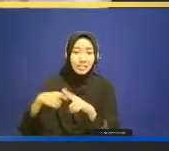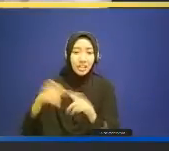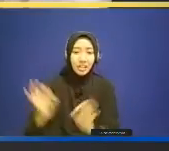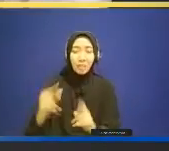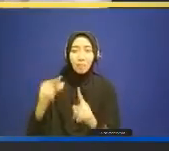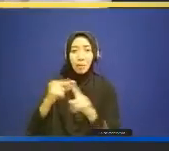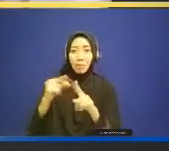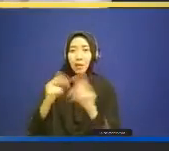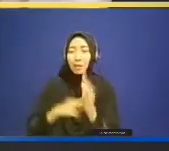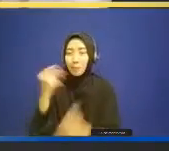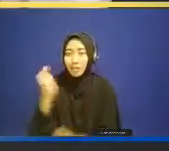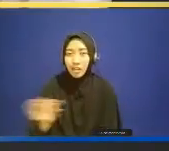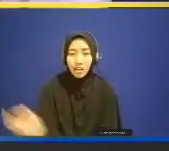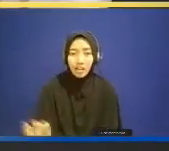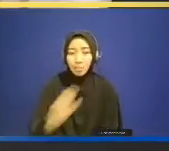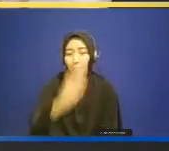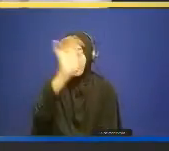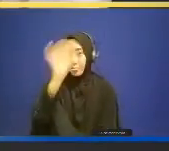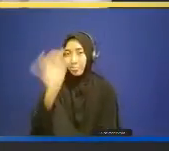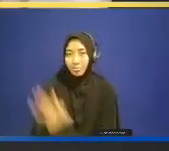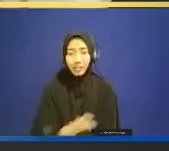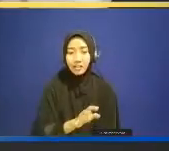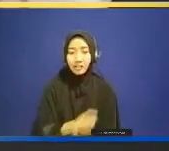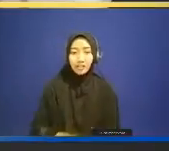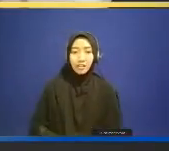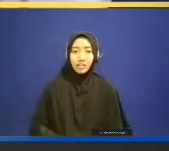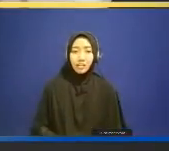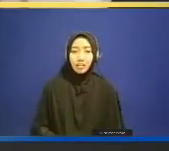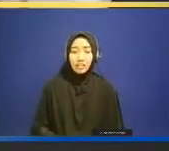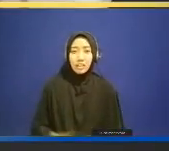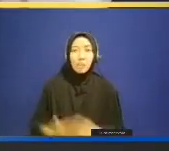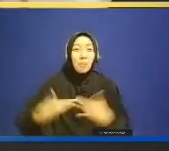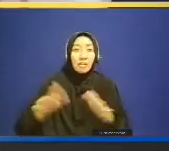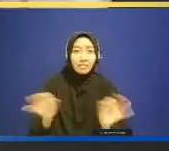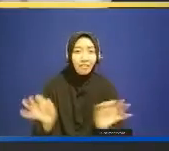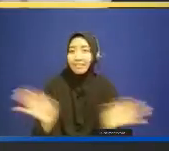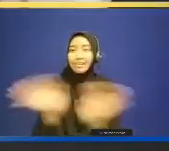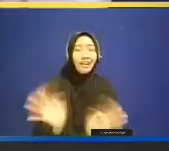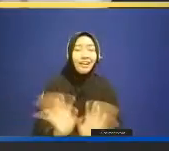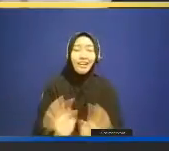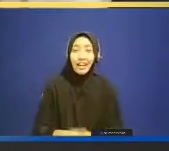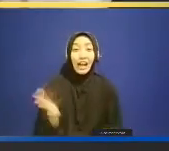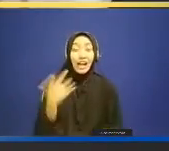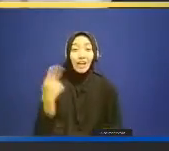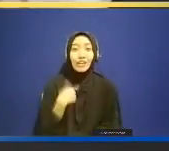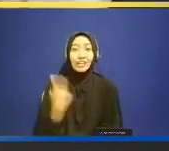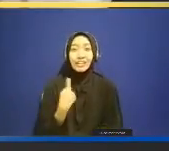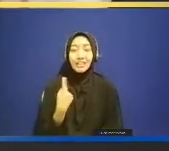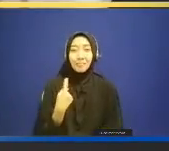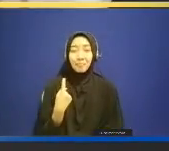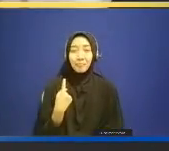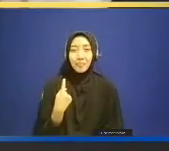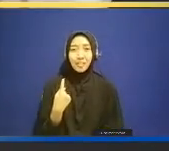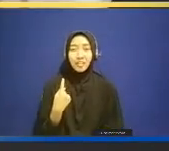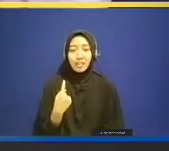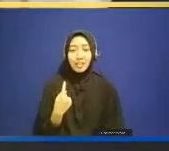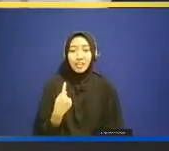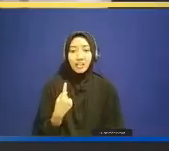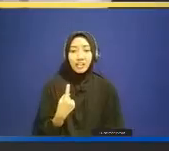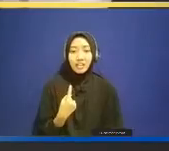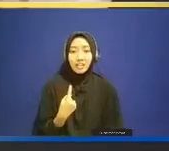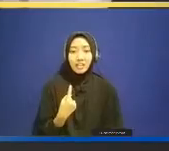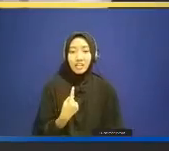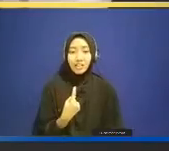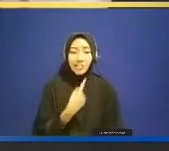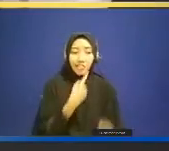PPN tidak bayar macam macam-macam untungnya gue jadi ayo kita tidak ada